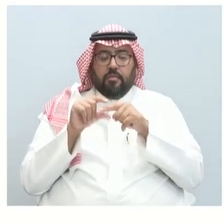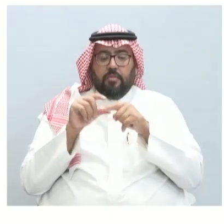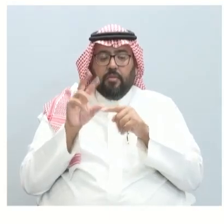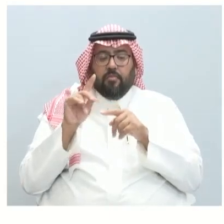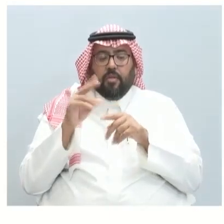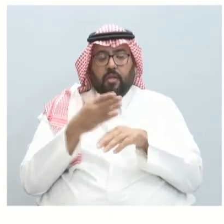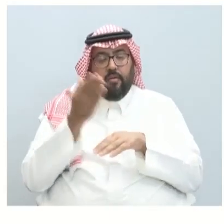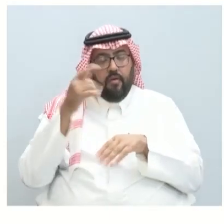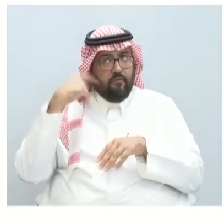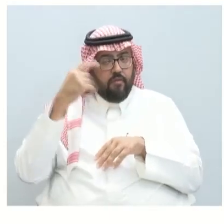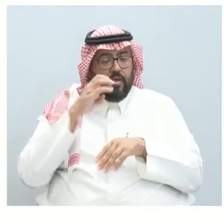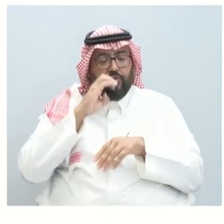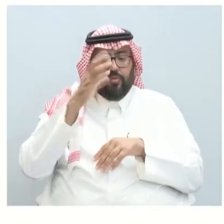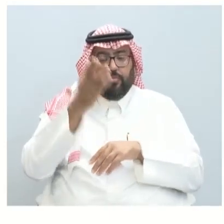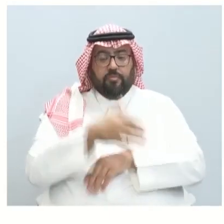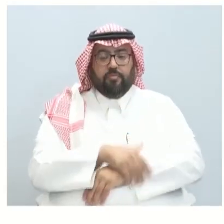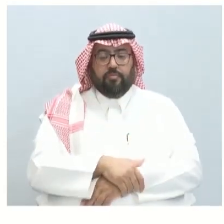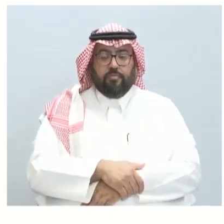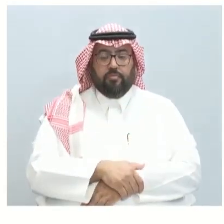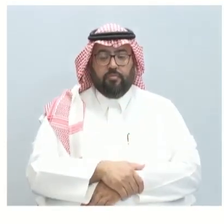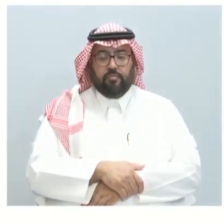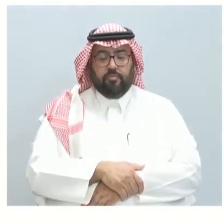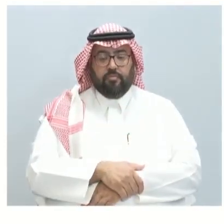تفضل يا ابطال فكروا بالاجابه